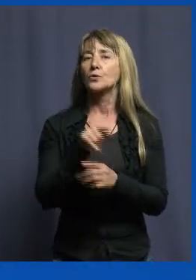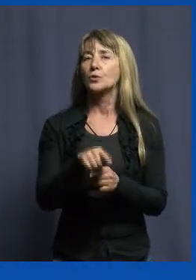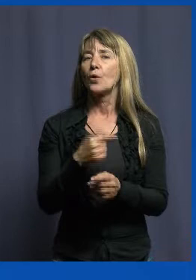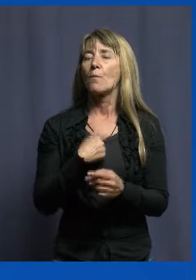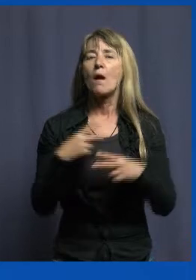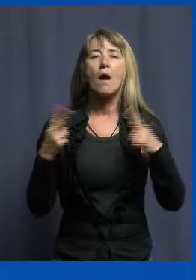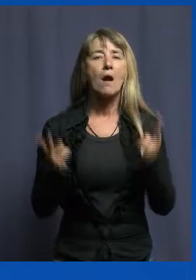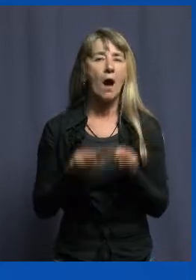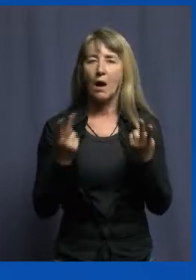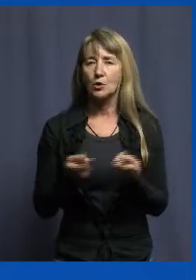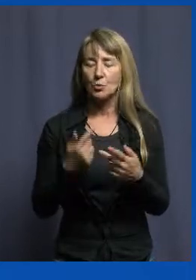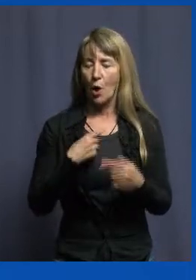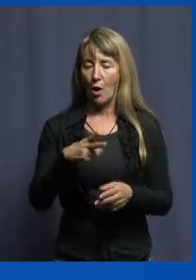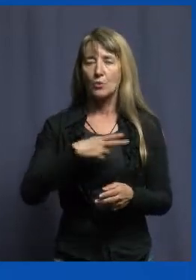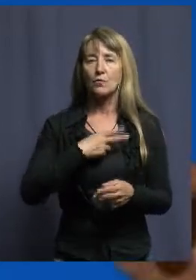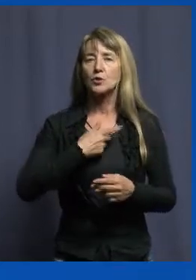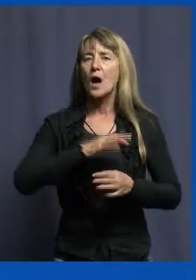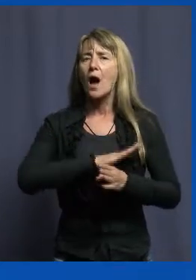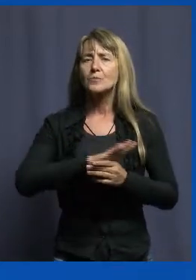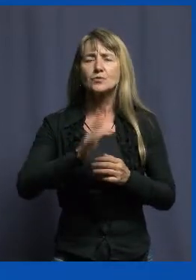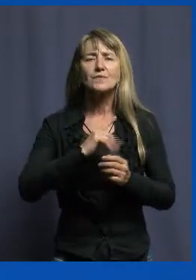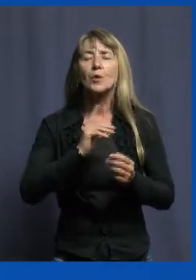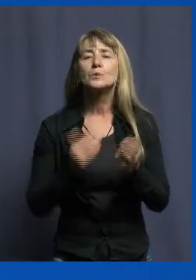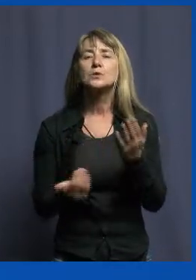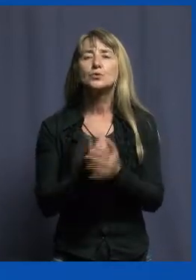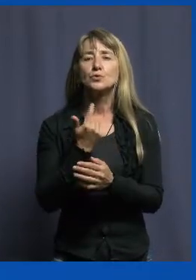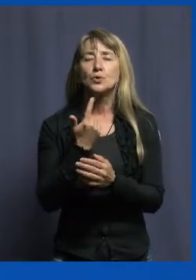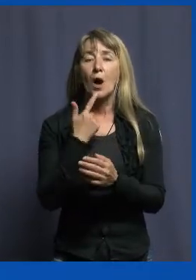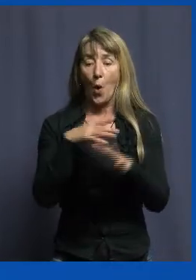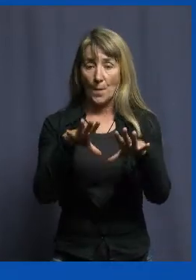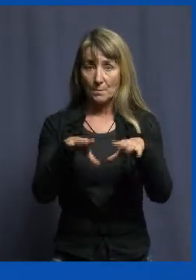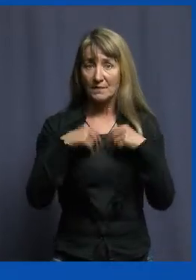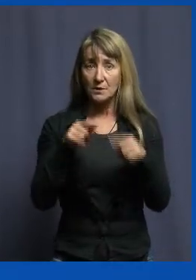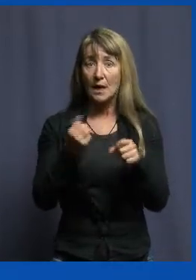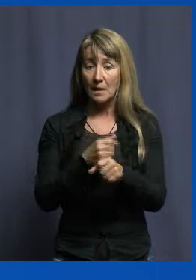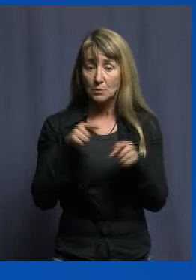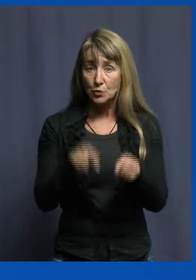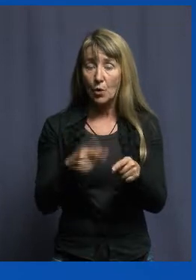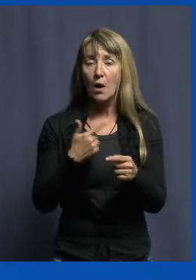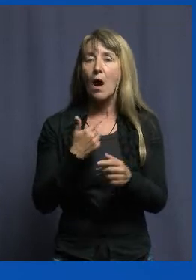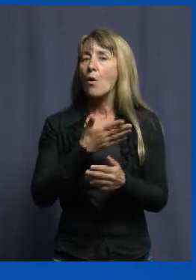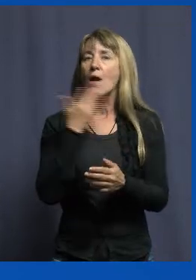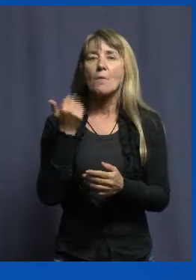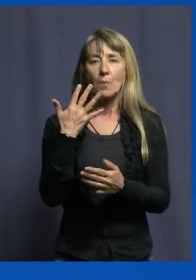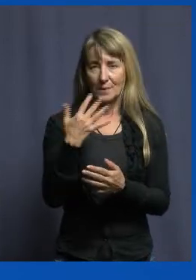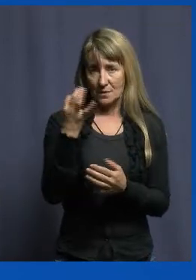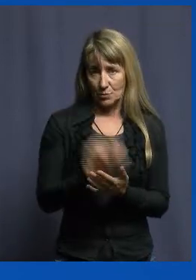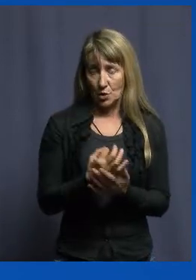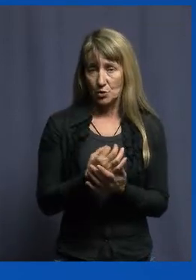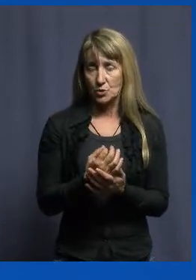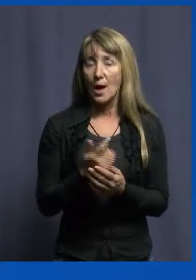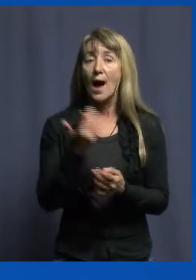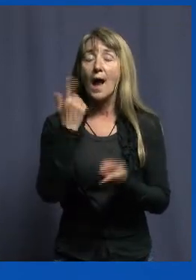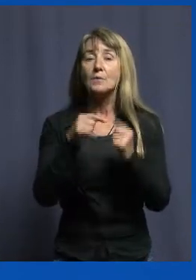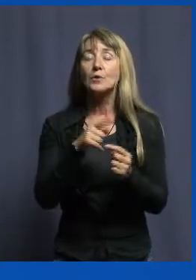meni lakše. Moja odgovornost je apsolutno u svakom slučaju, kako bude, ako prihvatim da radim to i ako nemam 50%. Dakle, ali bi